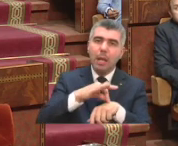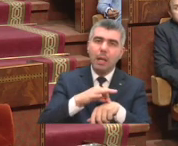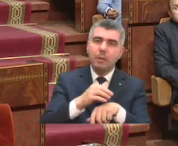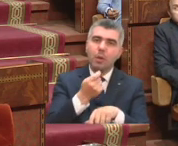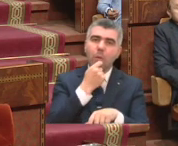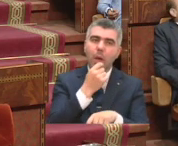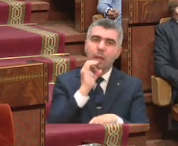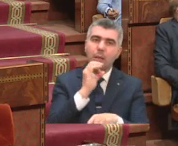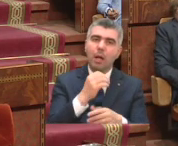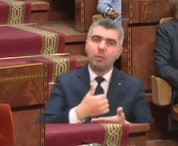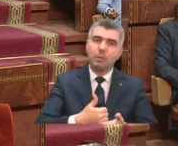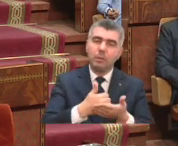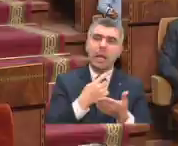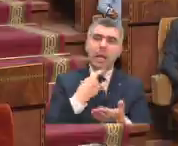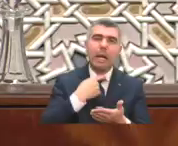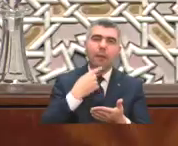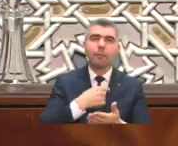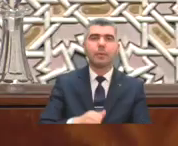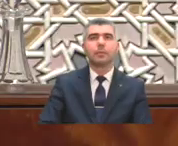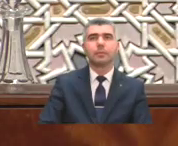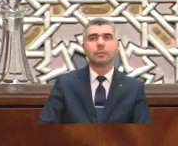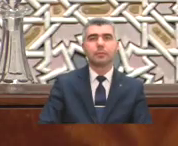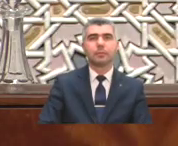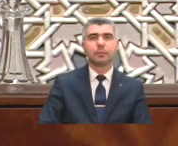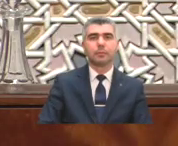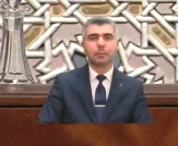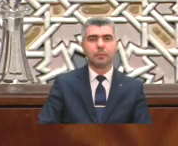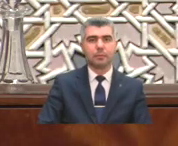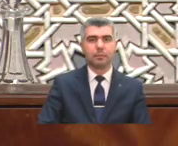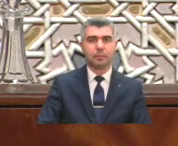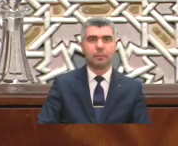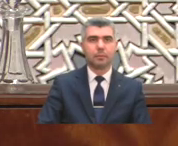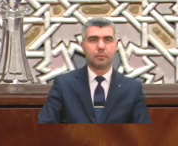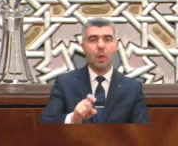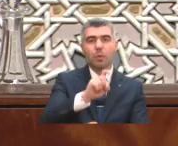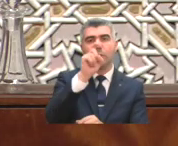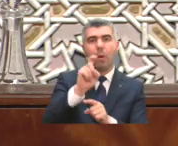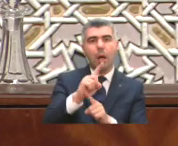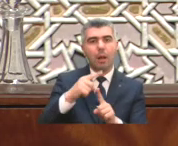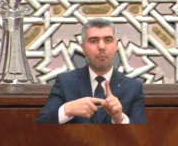السرطان بمنطقه الريف. وشكرا. شكرا سيد النائب المحترم، هل من تعقيب اضافي اخر؟